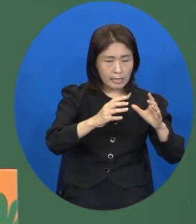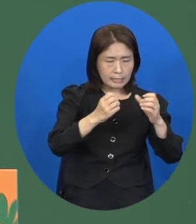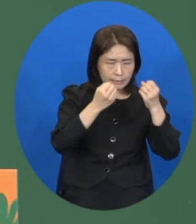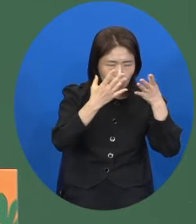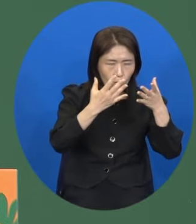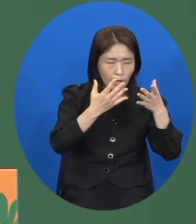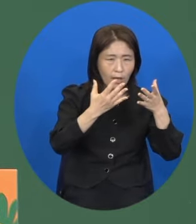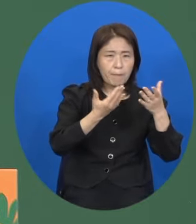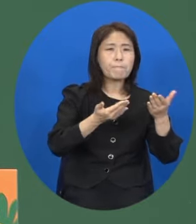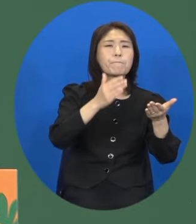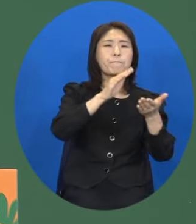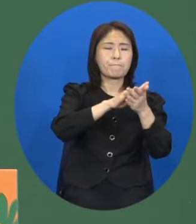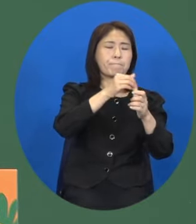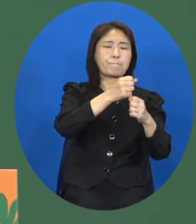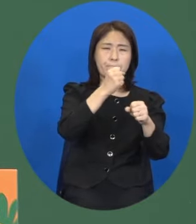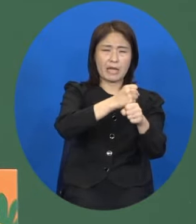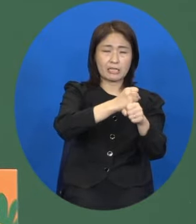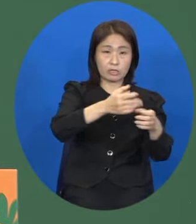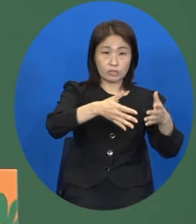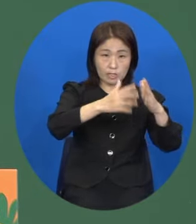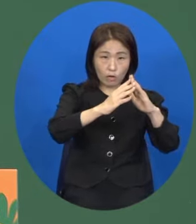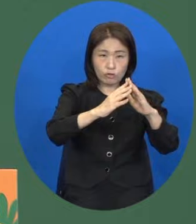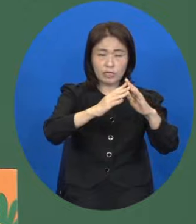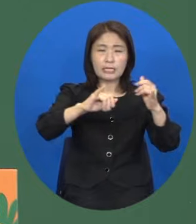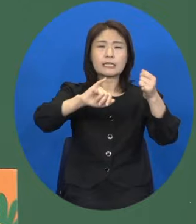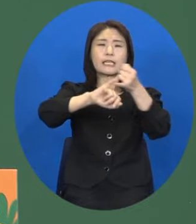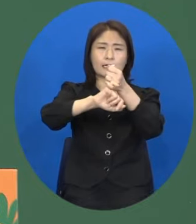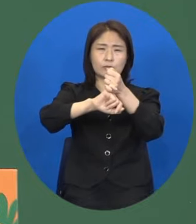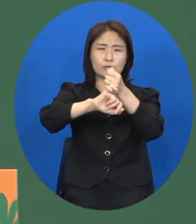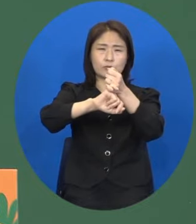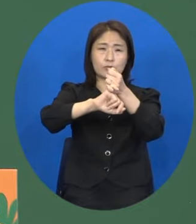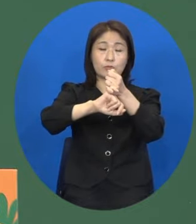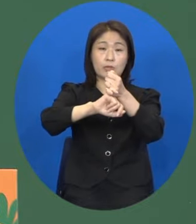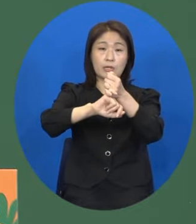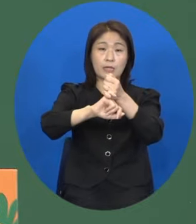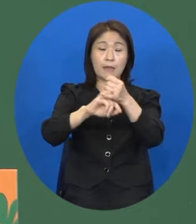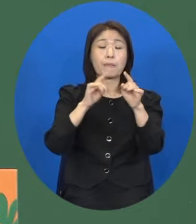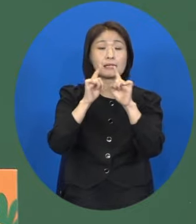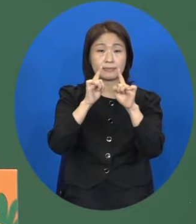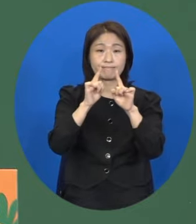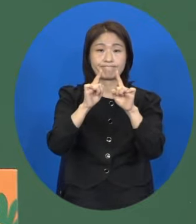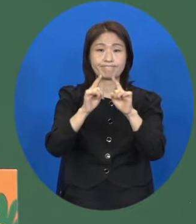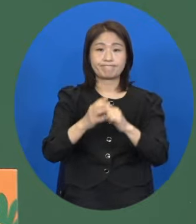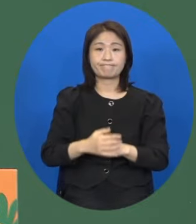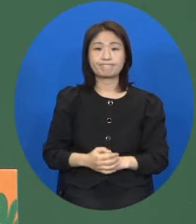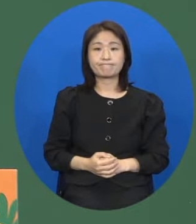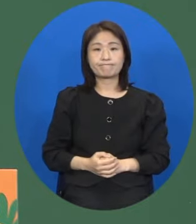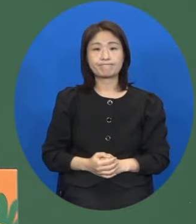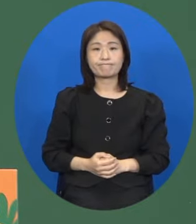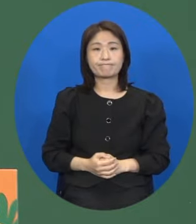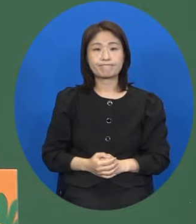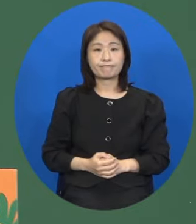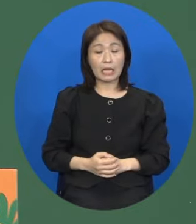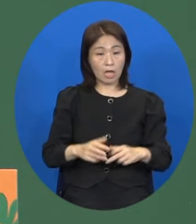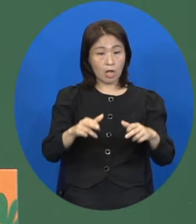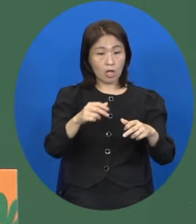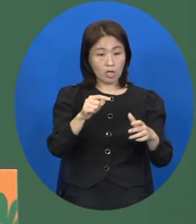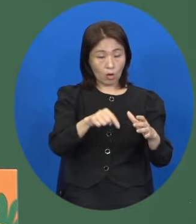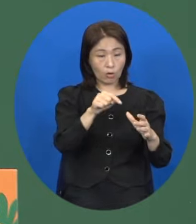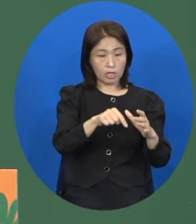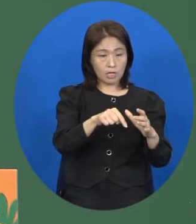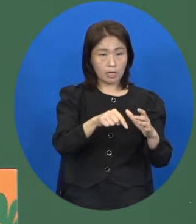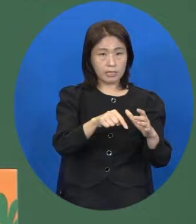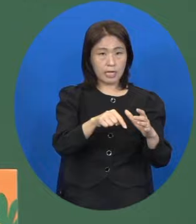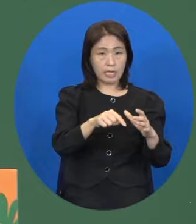지키고 보호하고 인도하실 거라는 언약의 말씀입니다. 그런데 여기에 장애인이